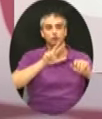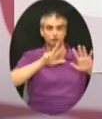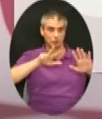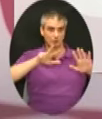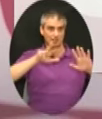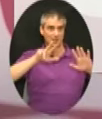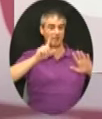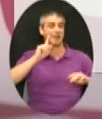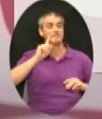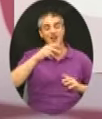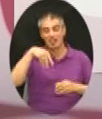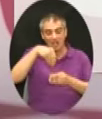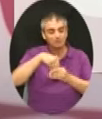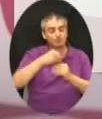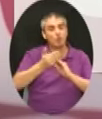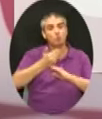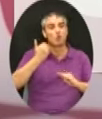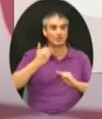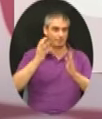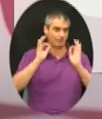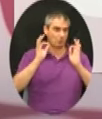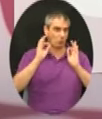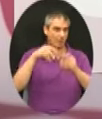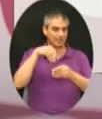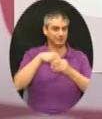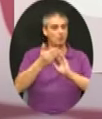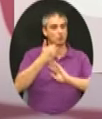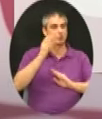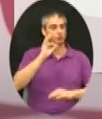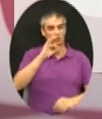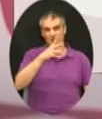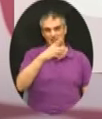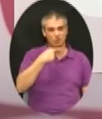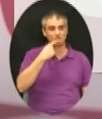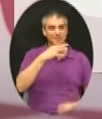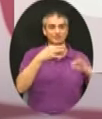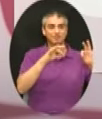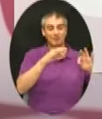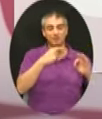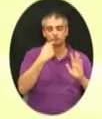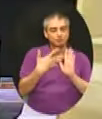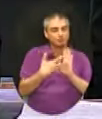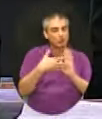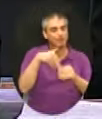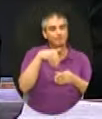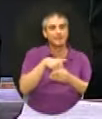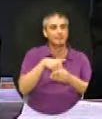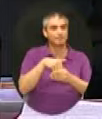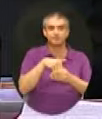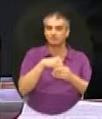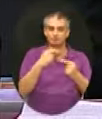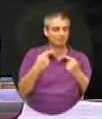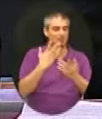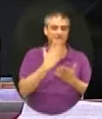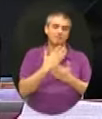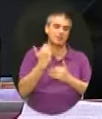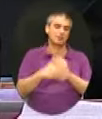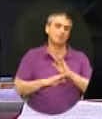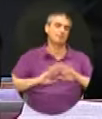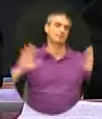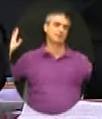ב-0.8, אבל לפי ההצבעה המוקדמת, במיוחד ההצבעה המוקדמת של ההיספנים, אומרים הסוקרים הפנימיים שהקרב שם כבר